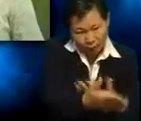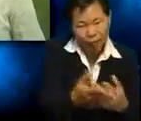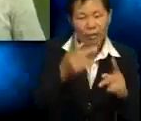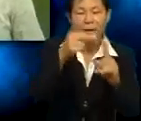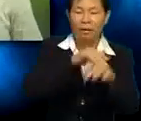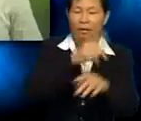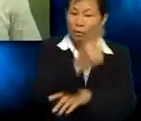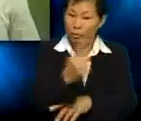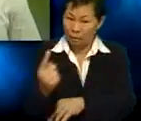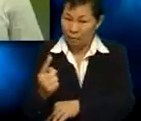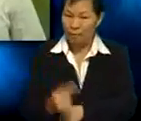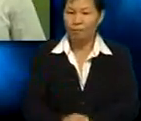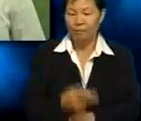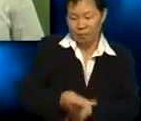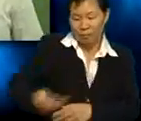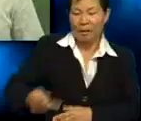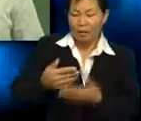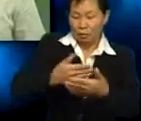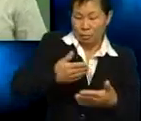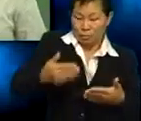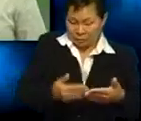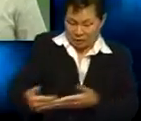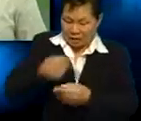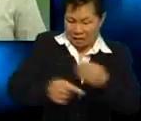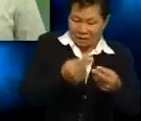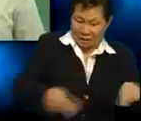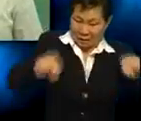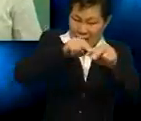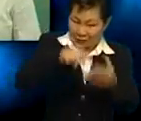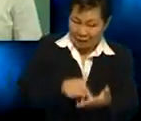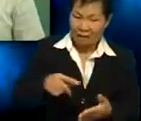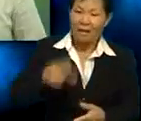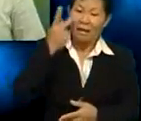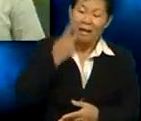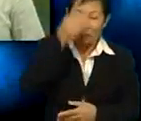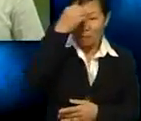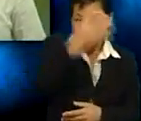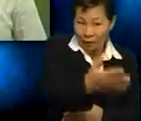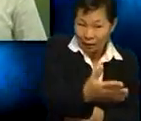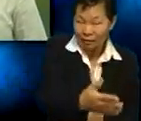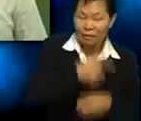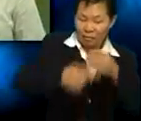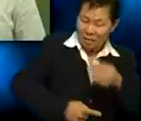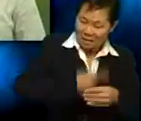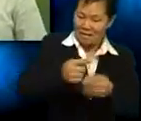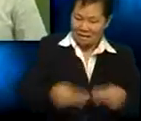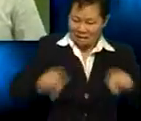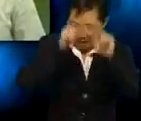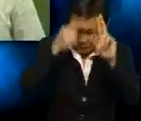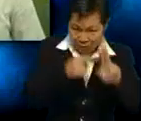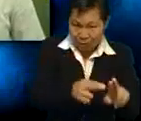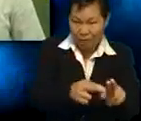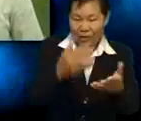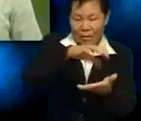perkara. Sebelum kita pergi dengan lebih lanjut tentang nilai ini, apa kata Kak Malia bagi tahu kepada adik-adik mengenai nilai hormat